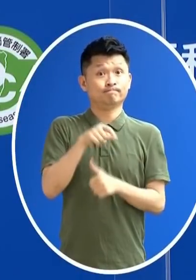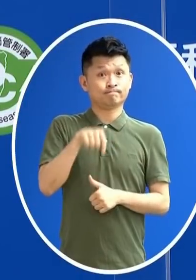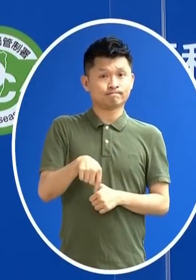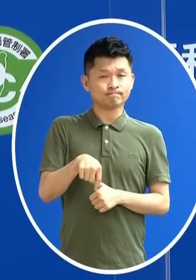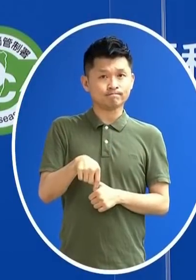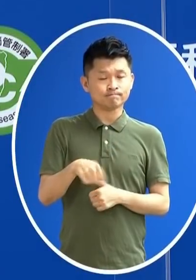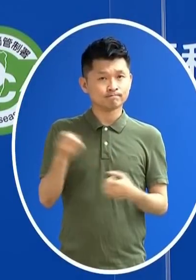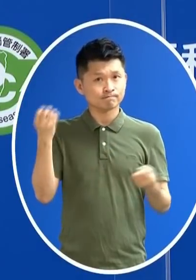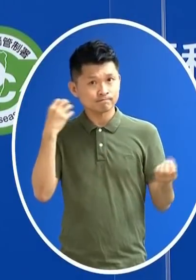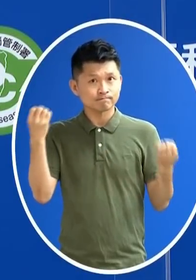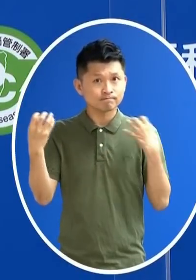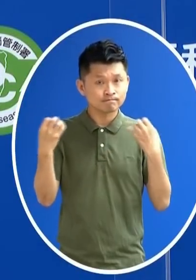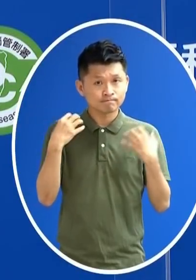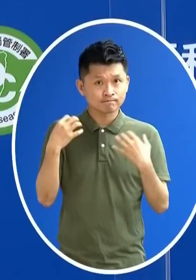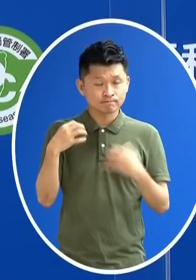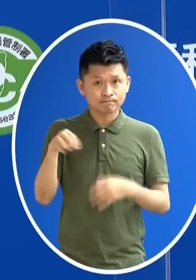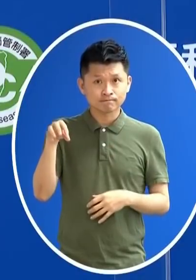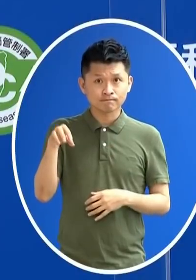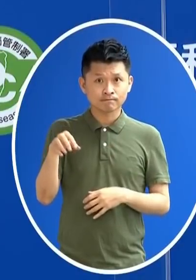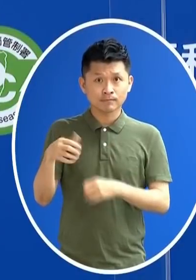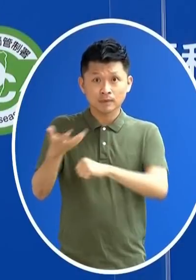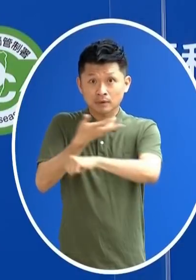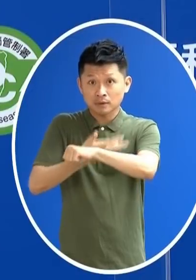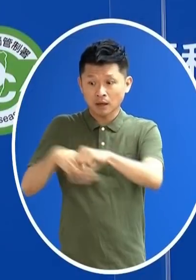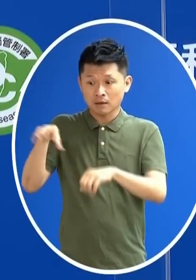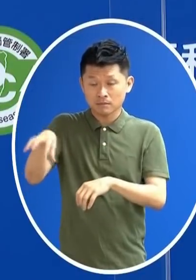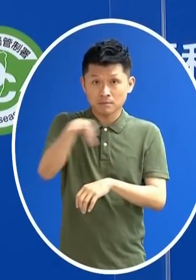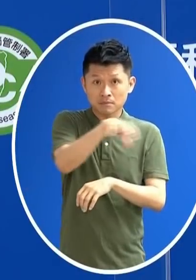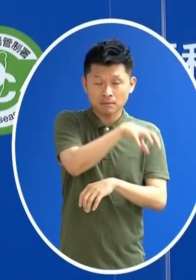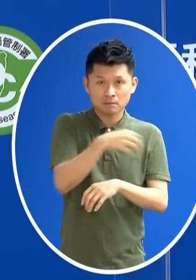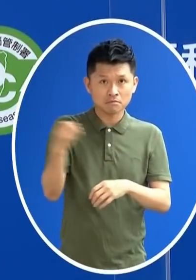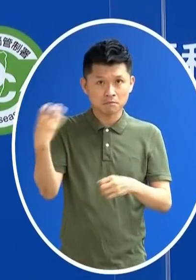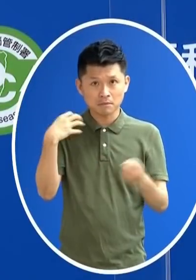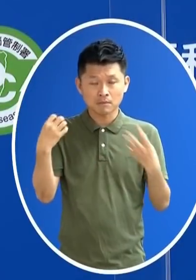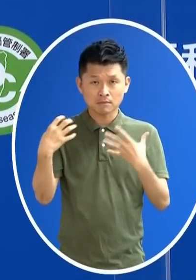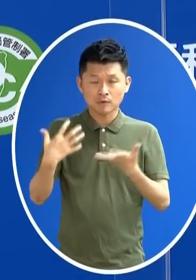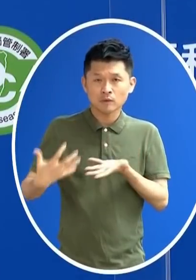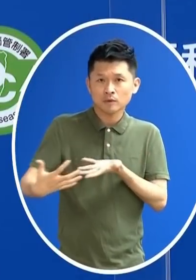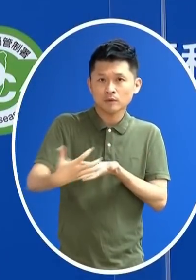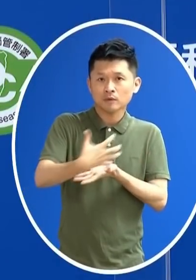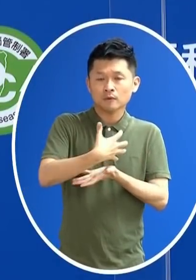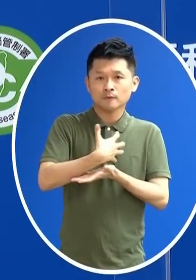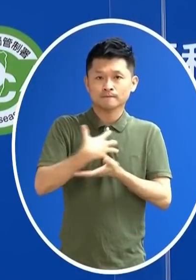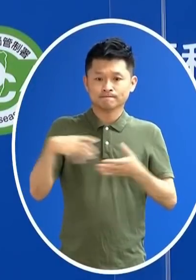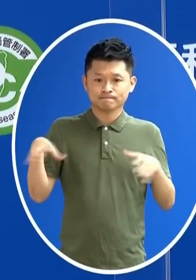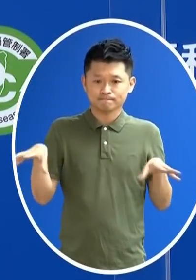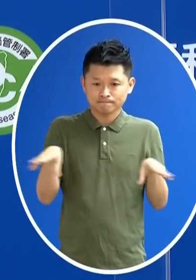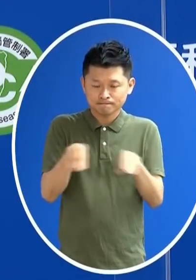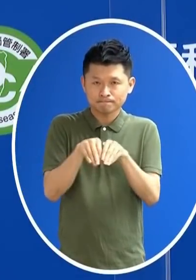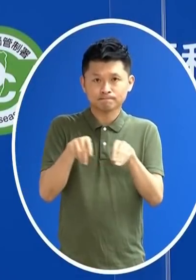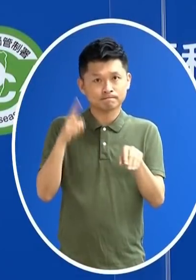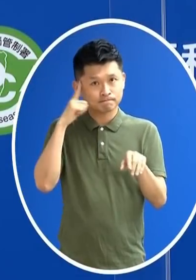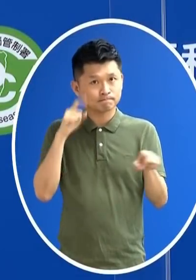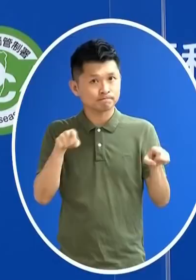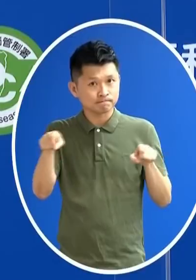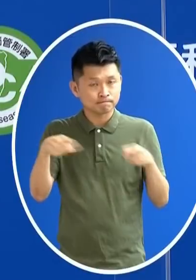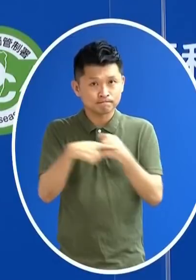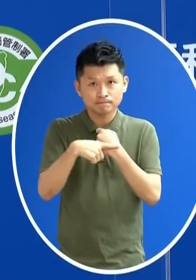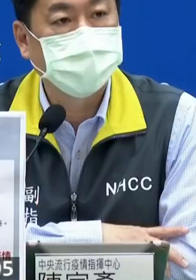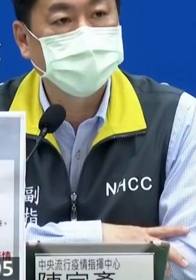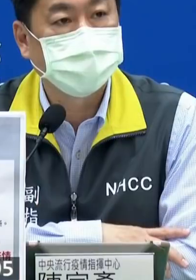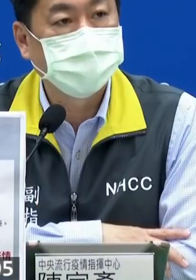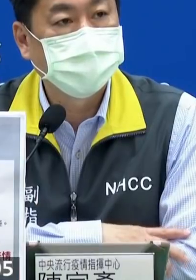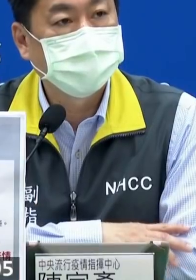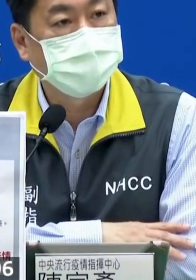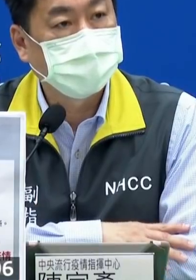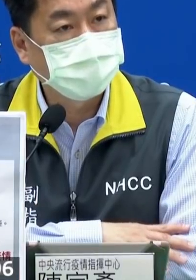合3个离岛的县市来做一些研议。这个我们会就全国防疫